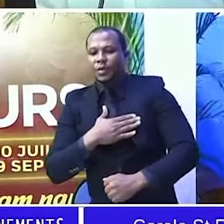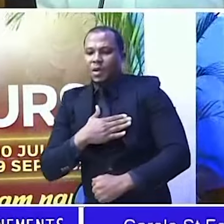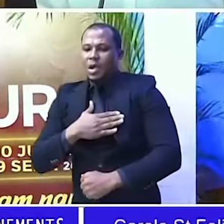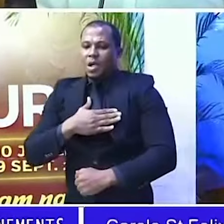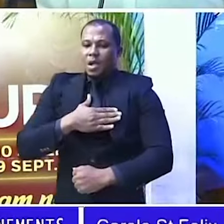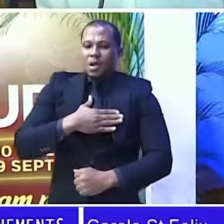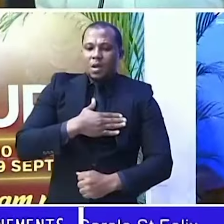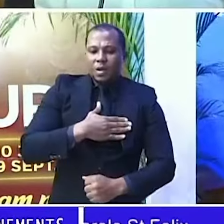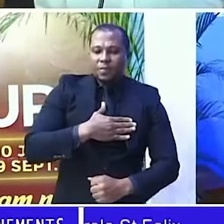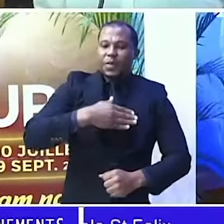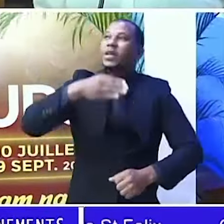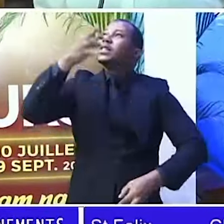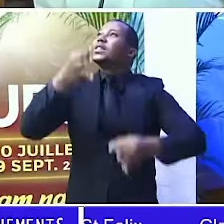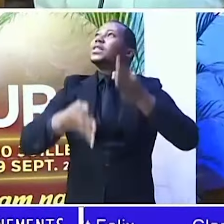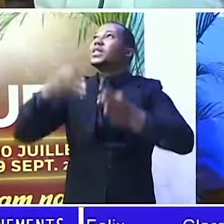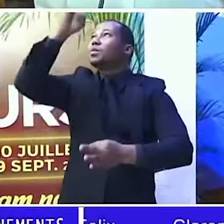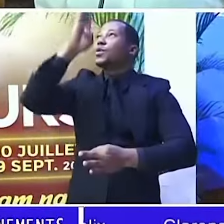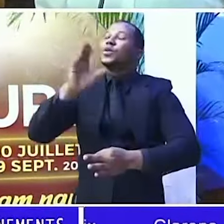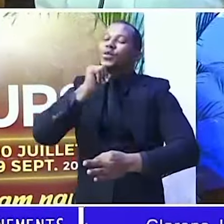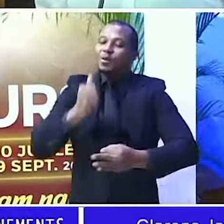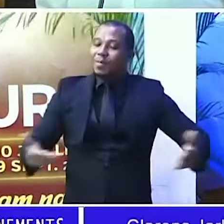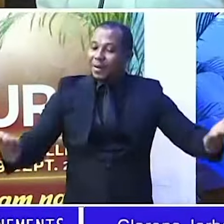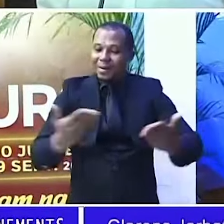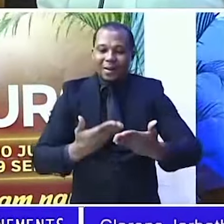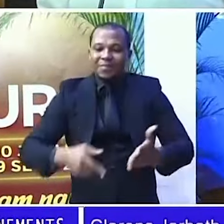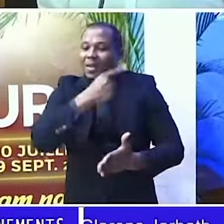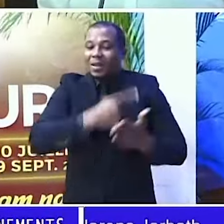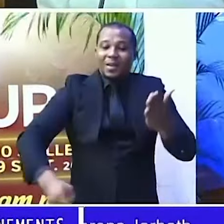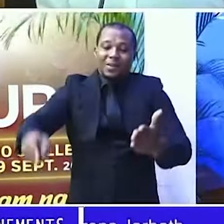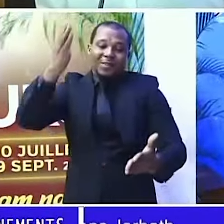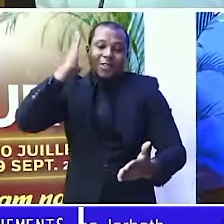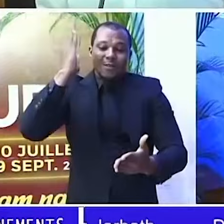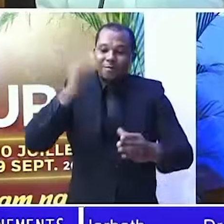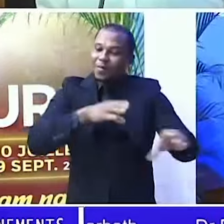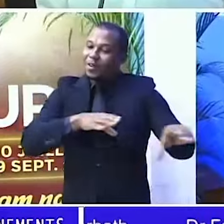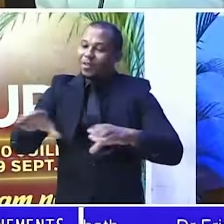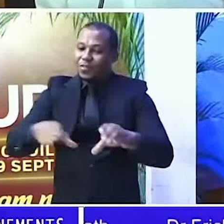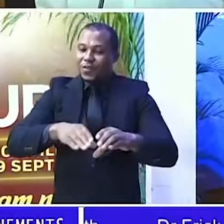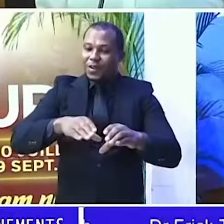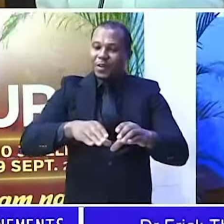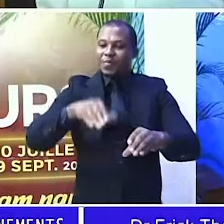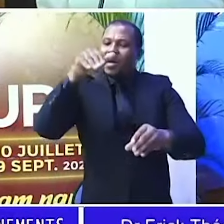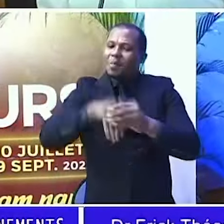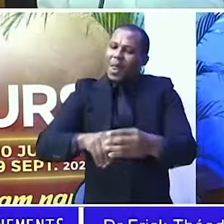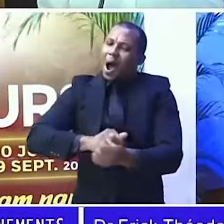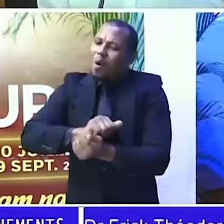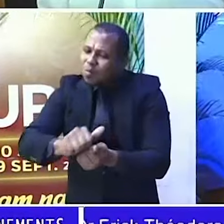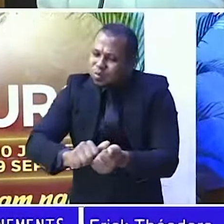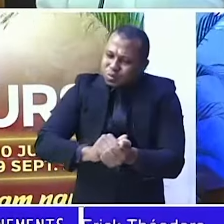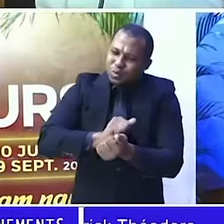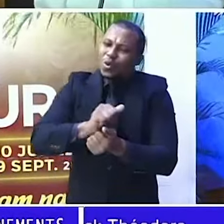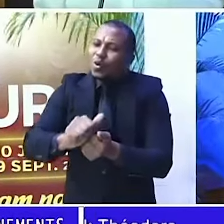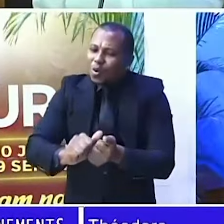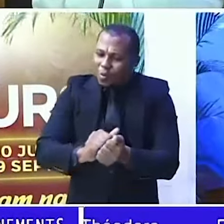Pas de là qui s'aime ta fête. mes problèmes yo t'es sorti